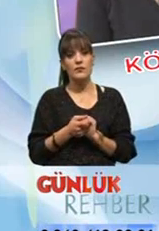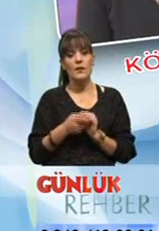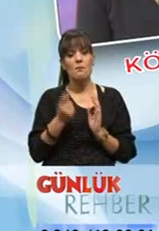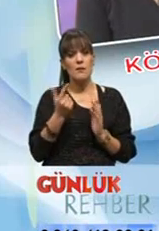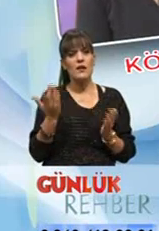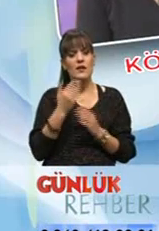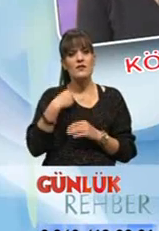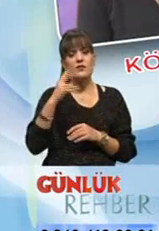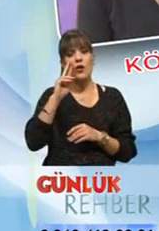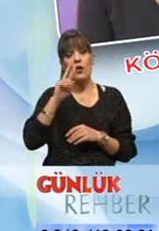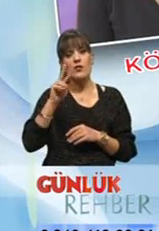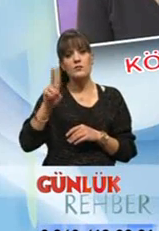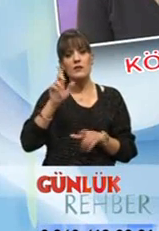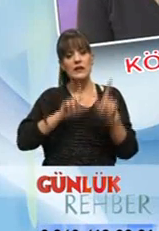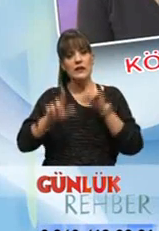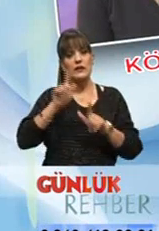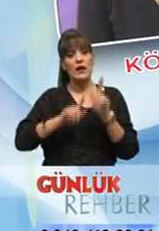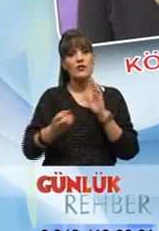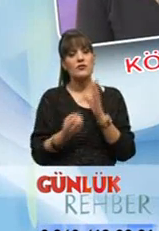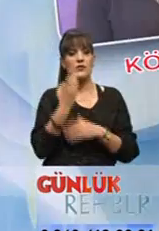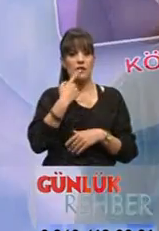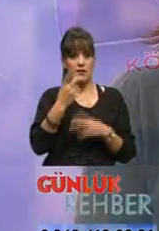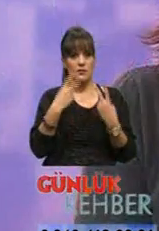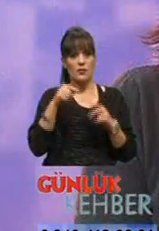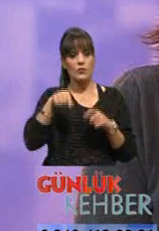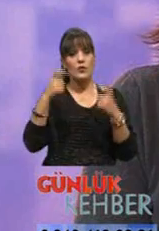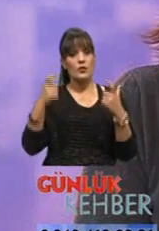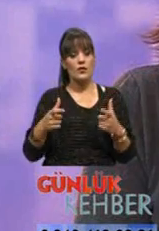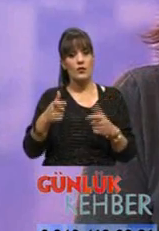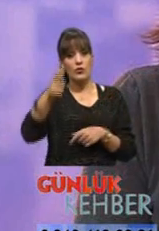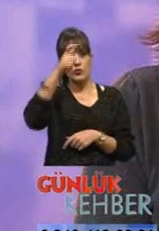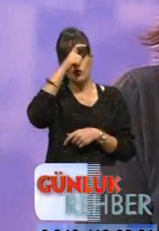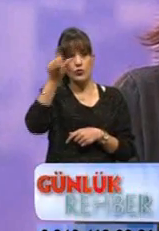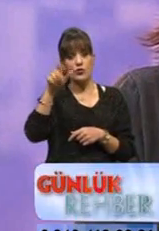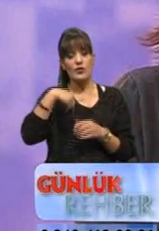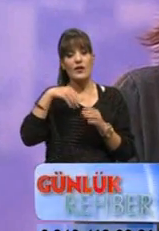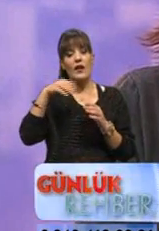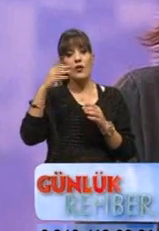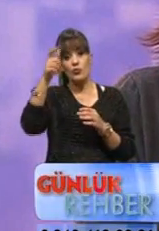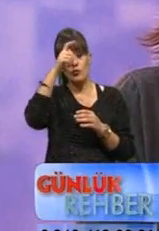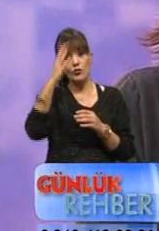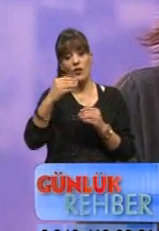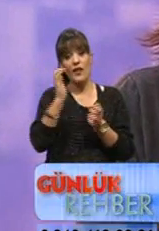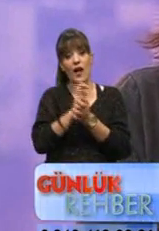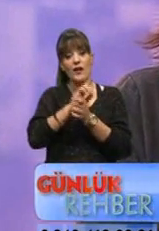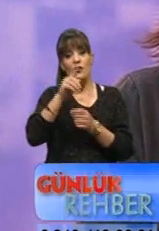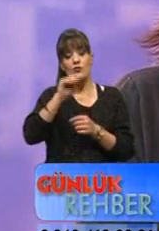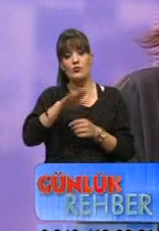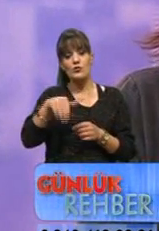Biraz aslında gözlemden ve ihtiyaçtan doğdu diyebiliriz. Hı hı. Buradaki Türkiye kökenli ailelerin